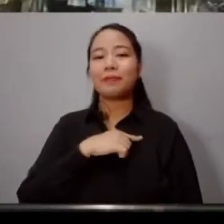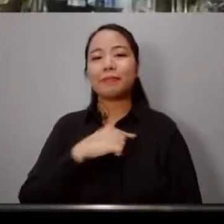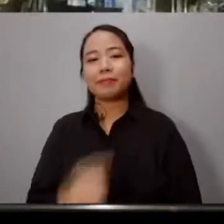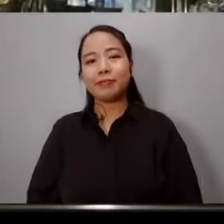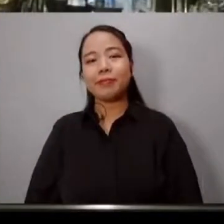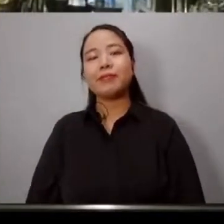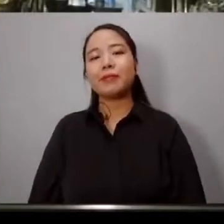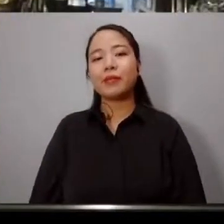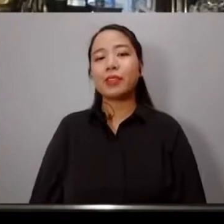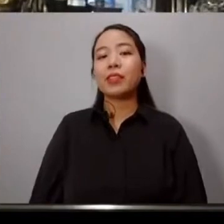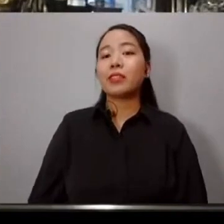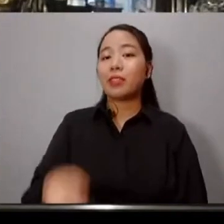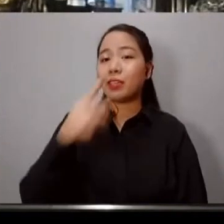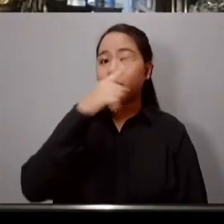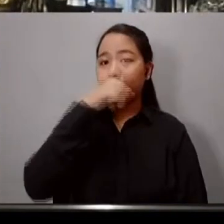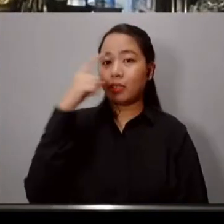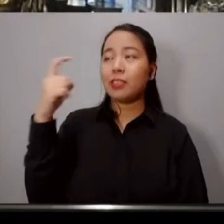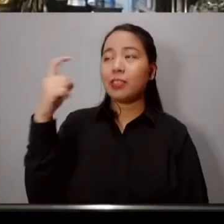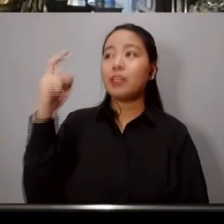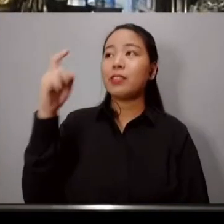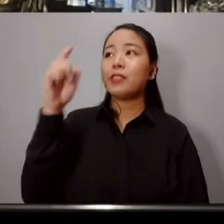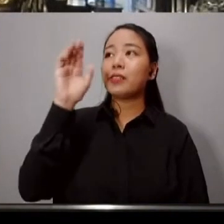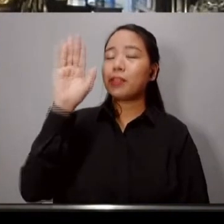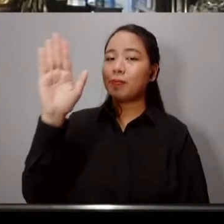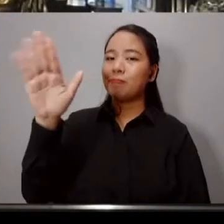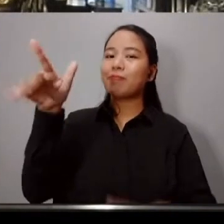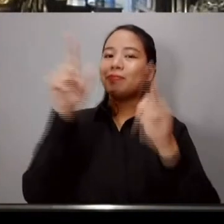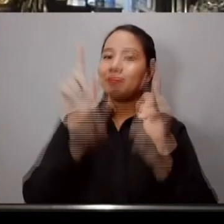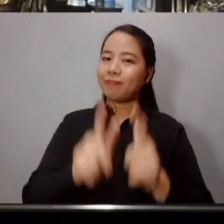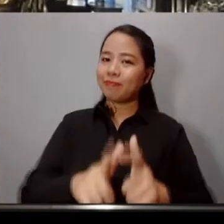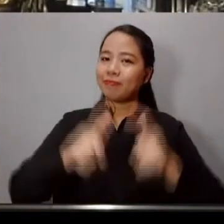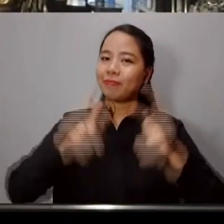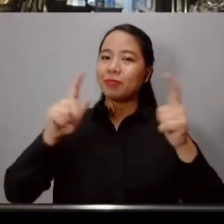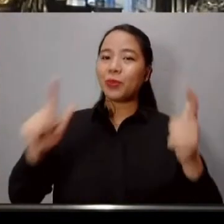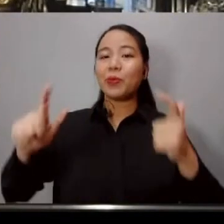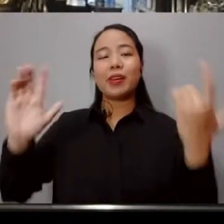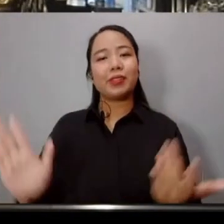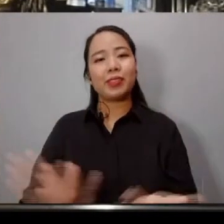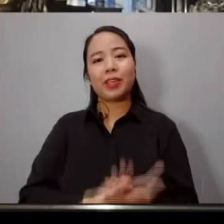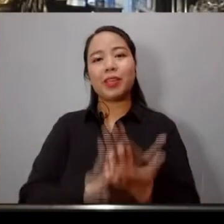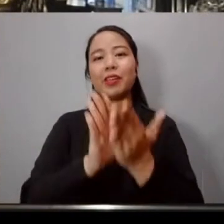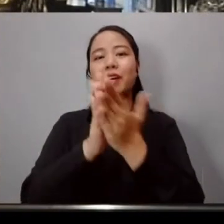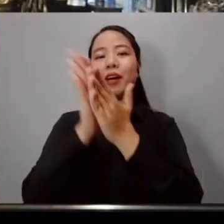namin. Dahil sa dakila mo